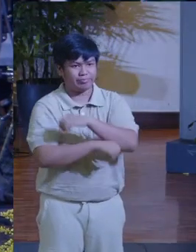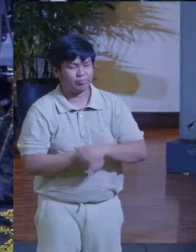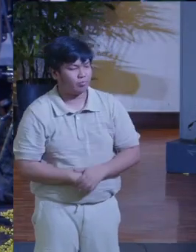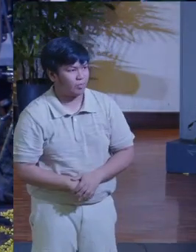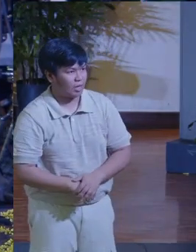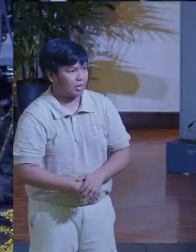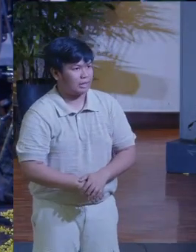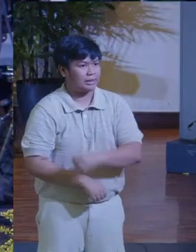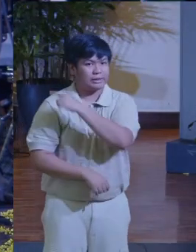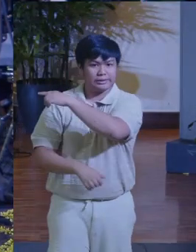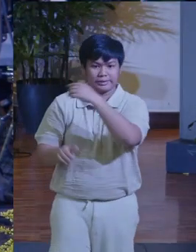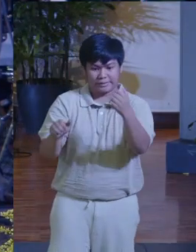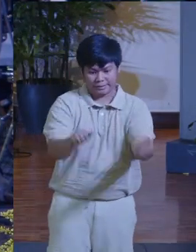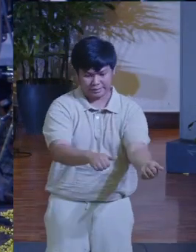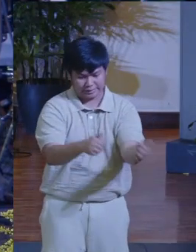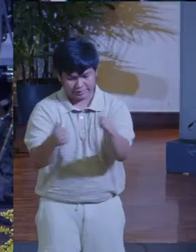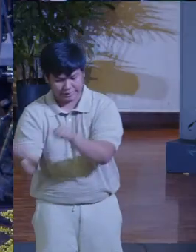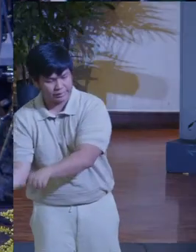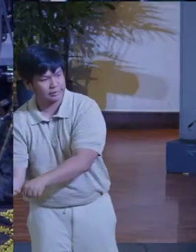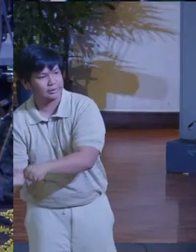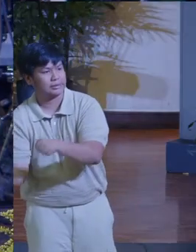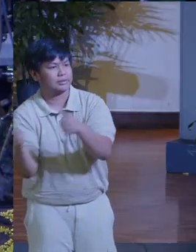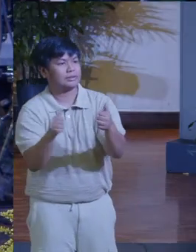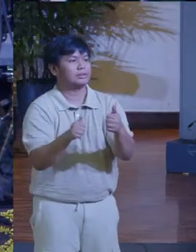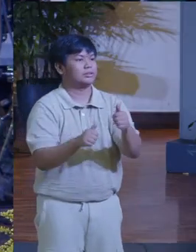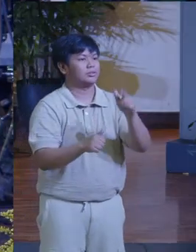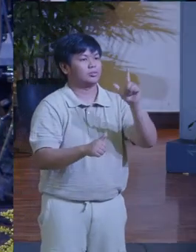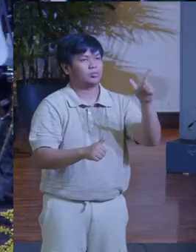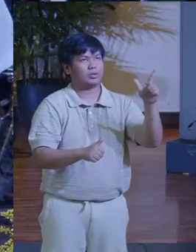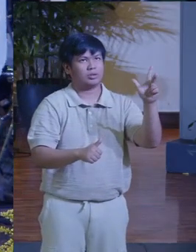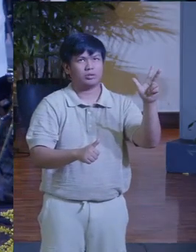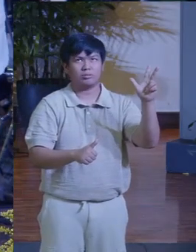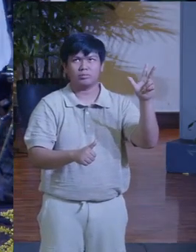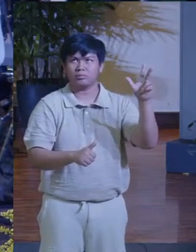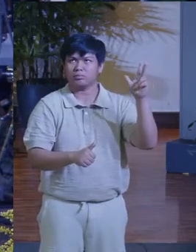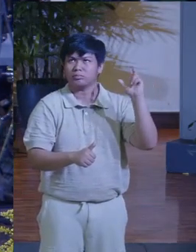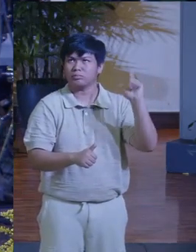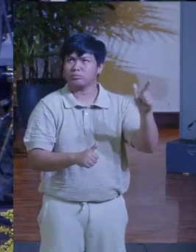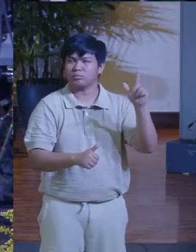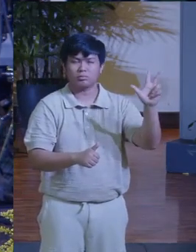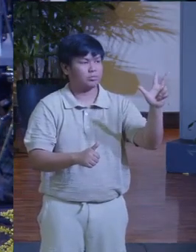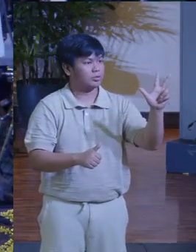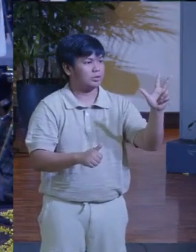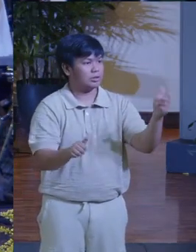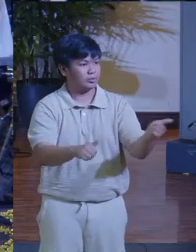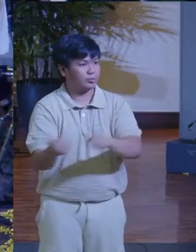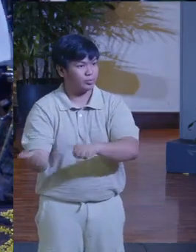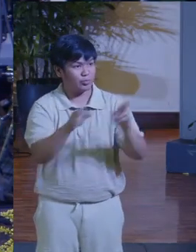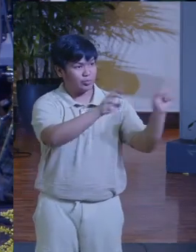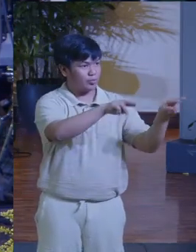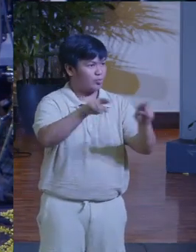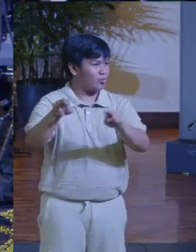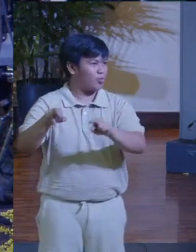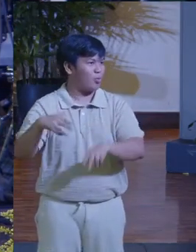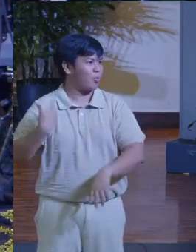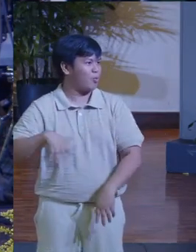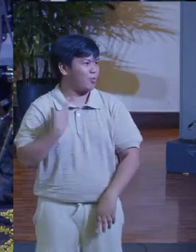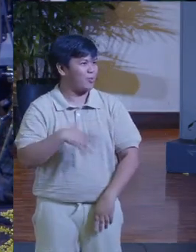At binaptize ko po ang 23 members ng church natin sa Jordan. Mantakin